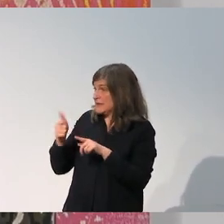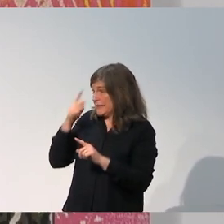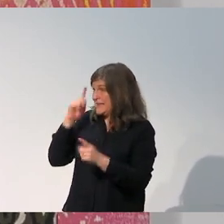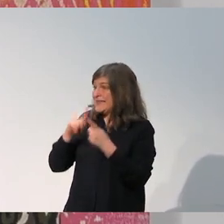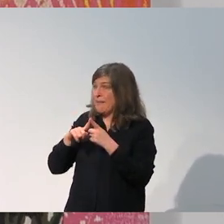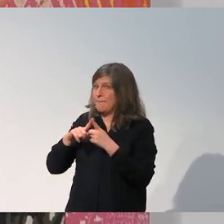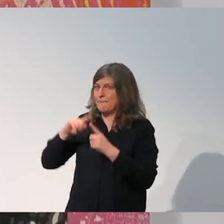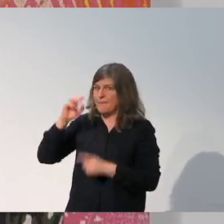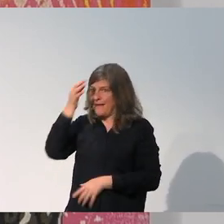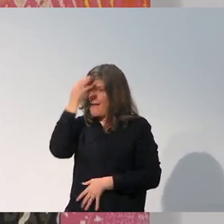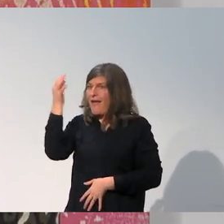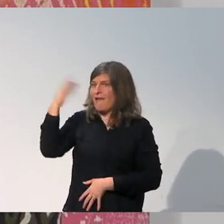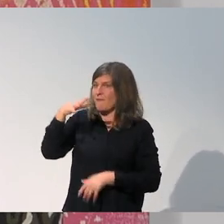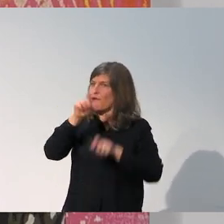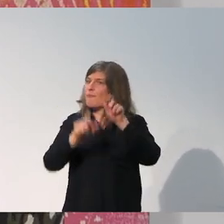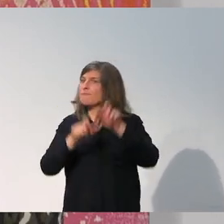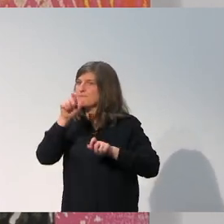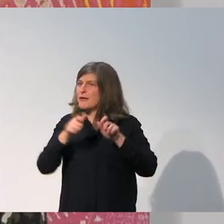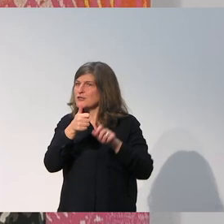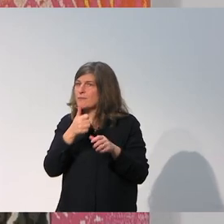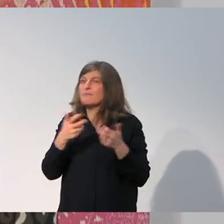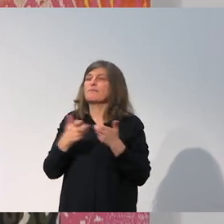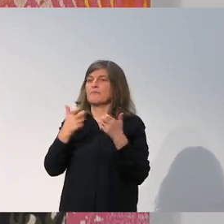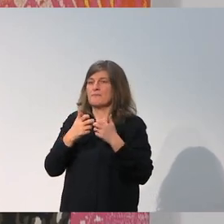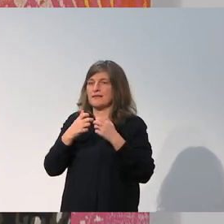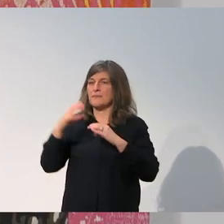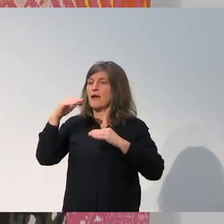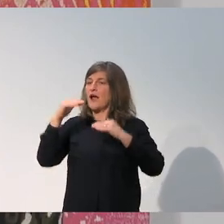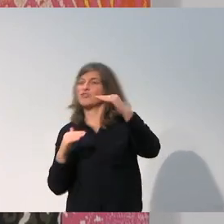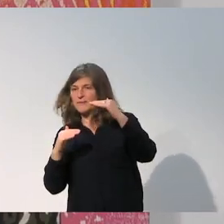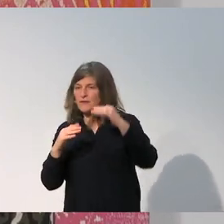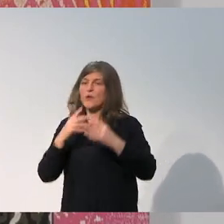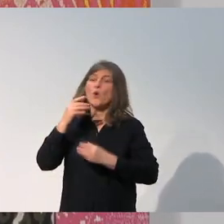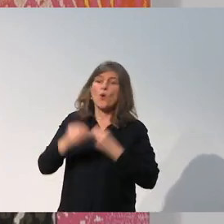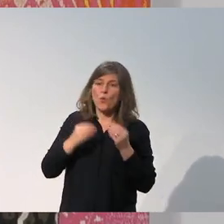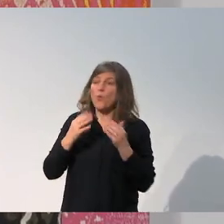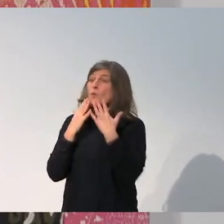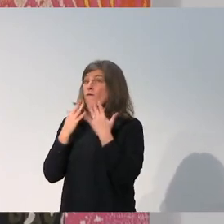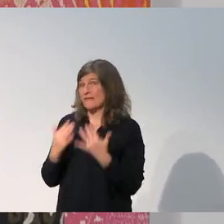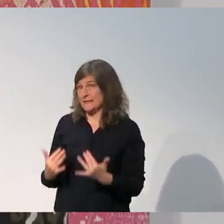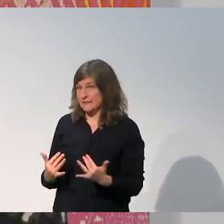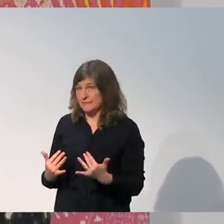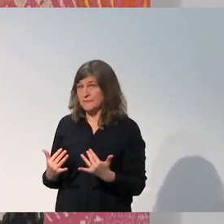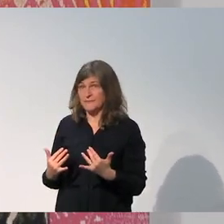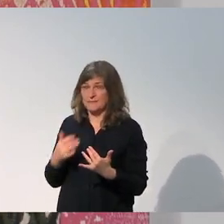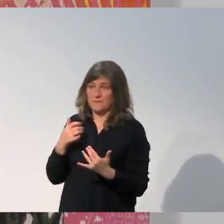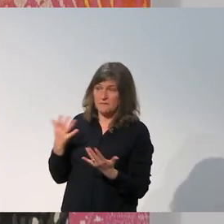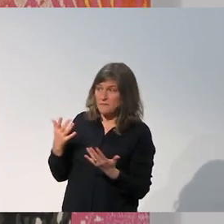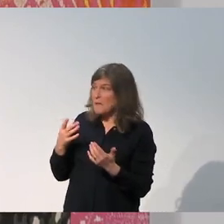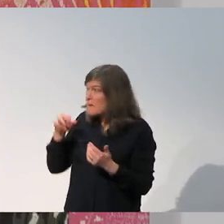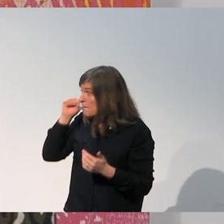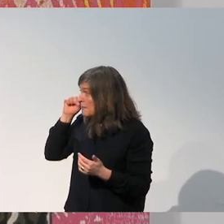capter directement le soleil. Vous parlez notamment d'Archimède, vous parlez notamment de Léonard de Vinci. Et est-ce que vous aviez entendu